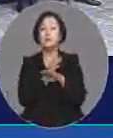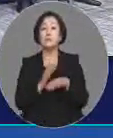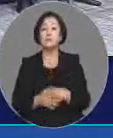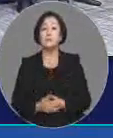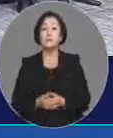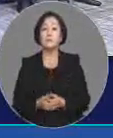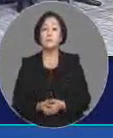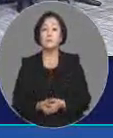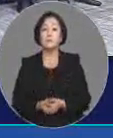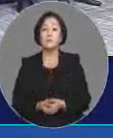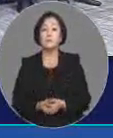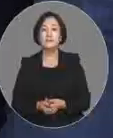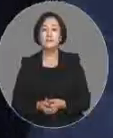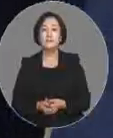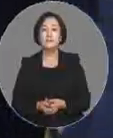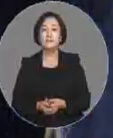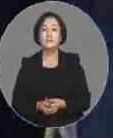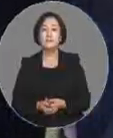보도입니다